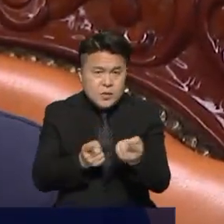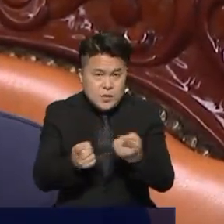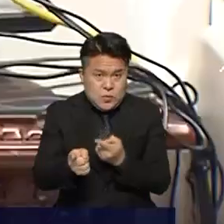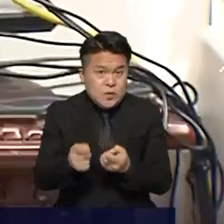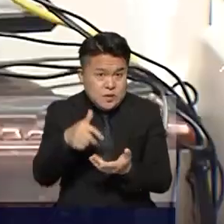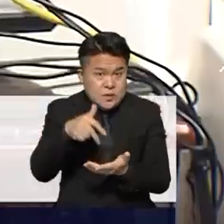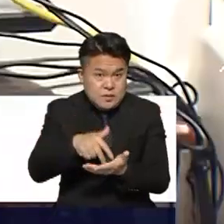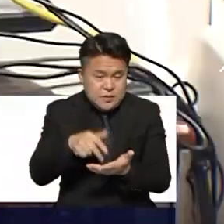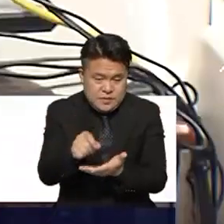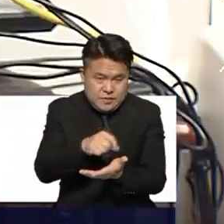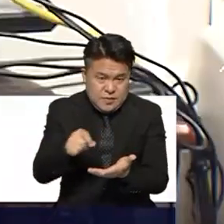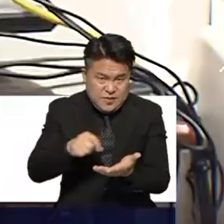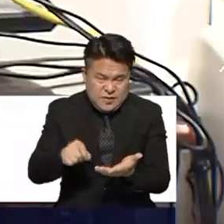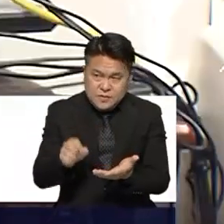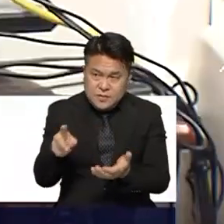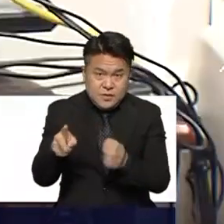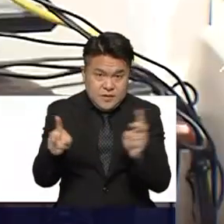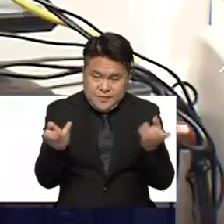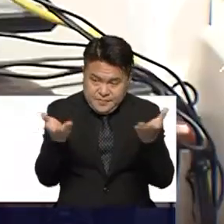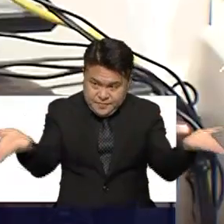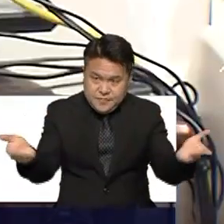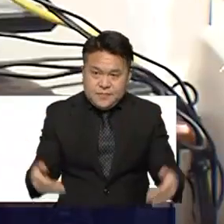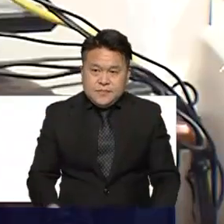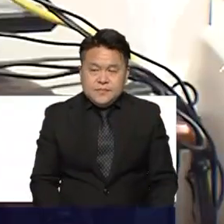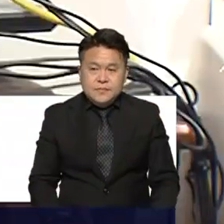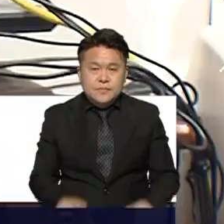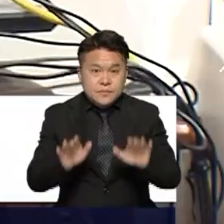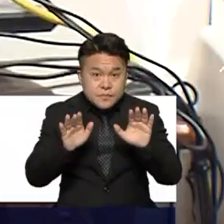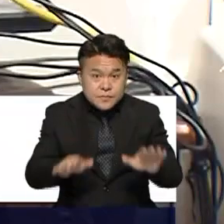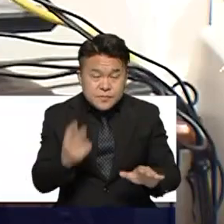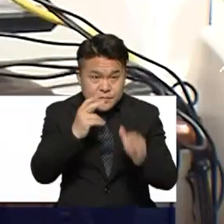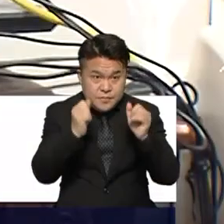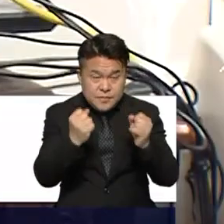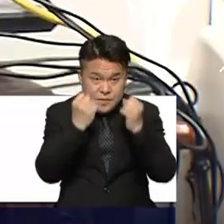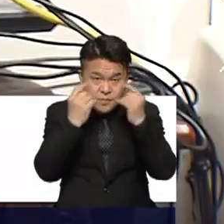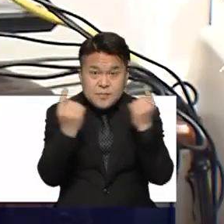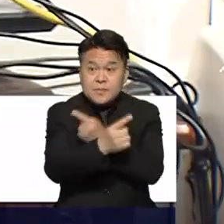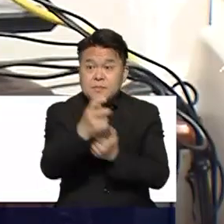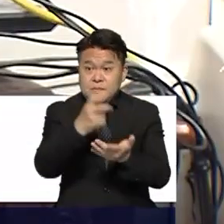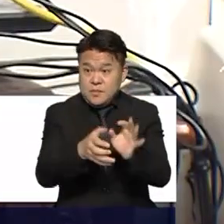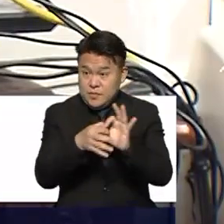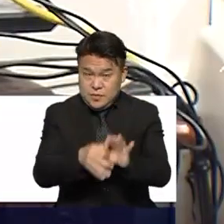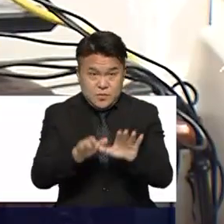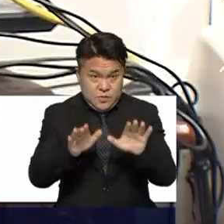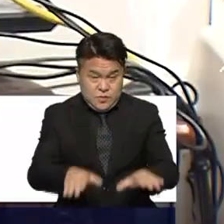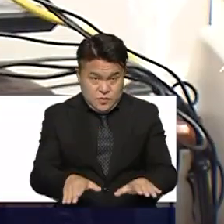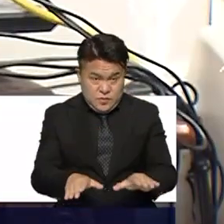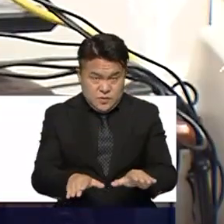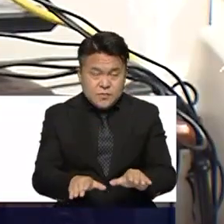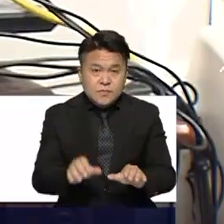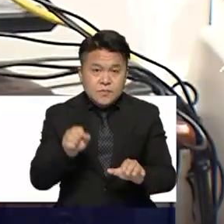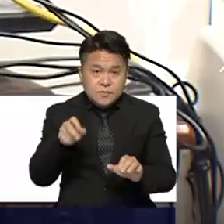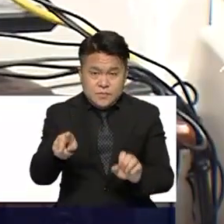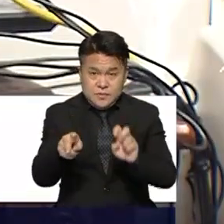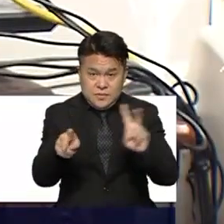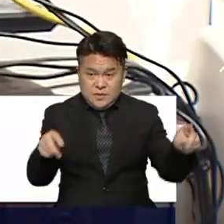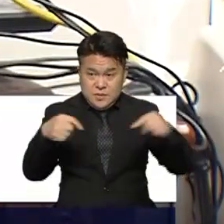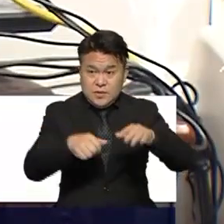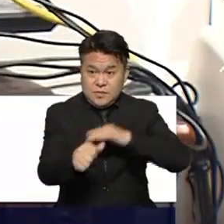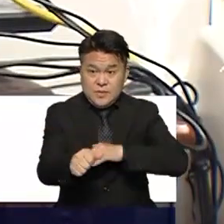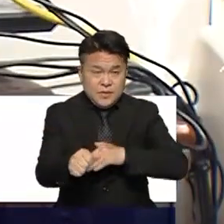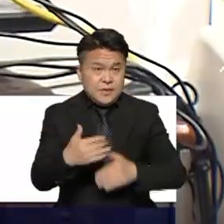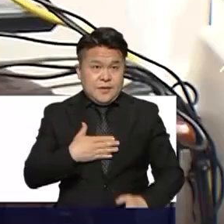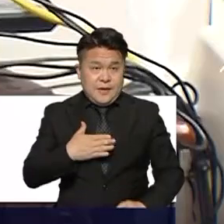네, 검찰개혁법과 관련돼서 오늘 여야 원내대표에게 의장의